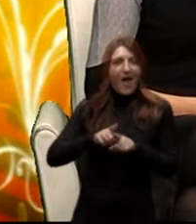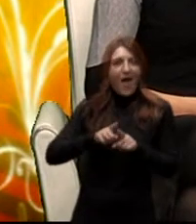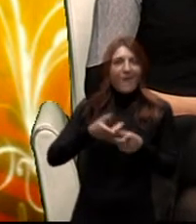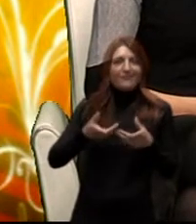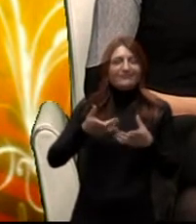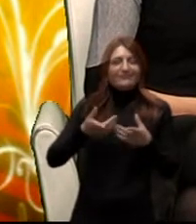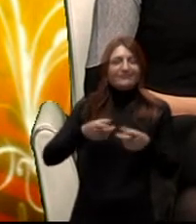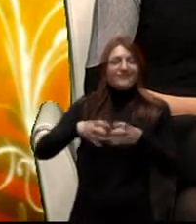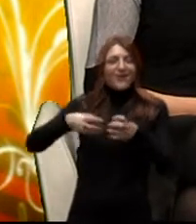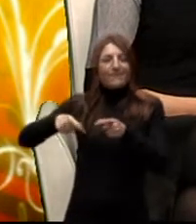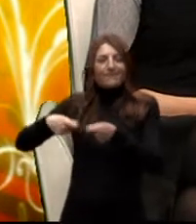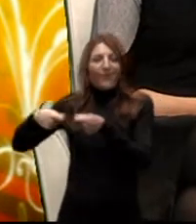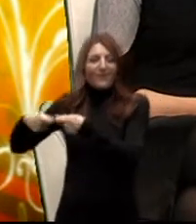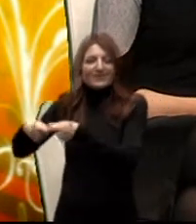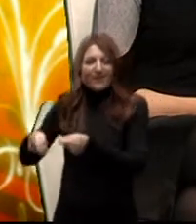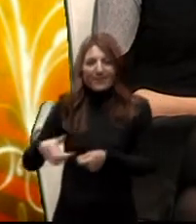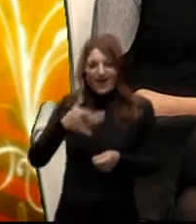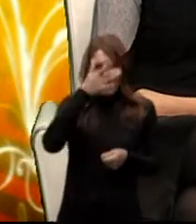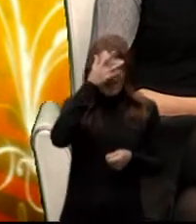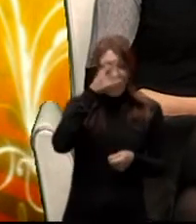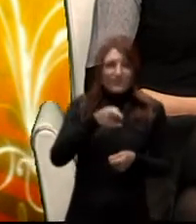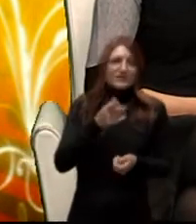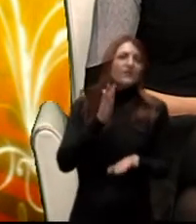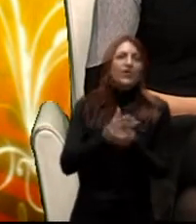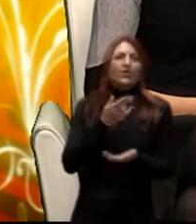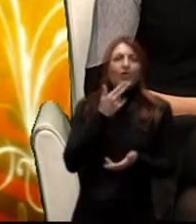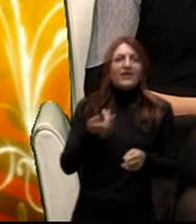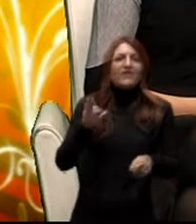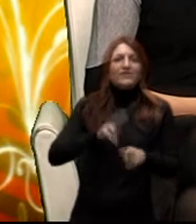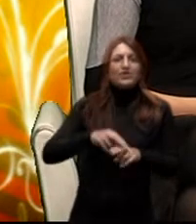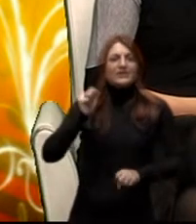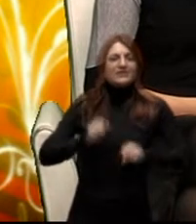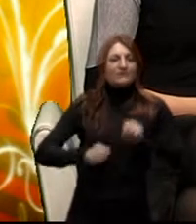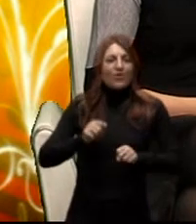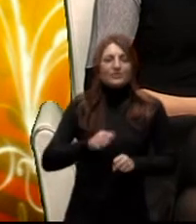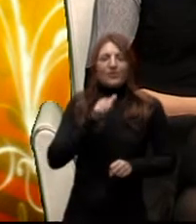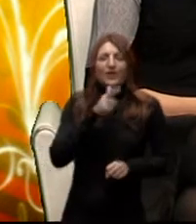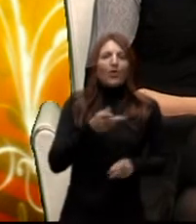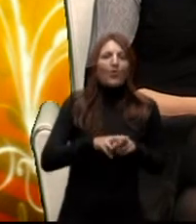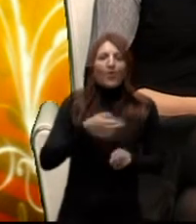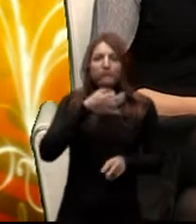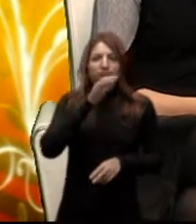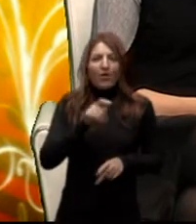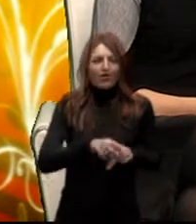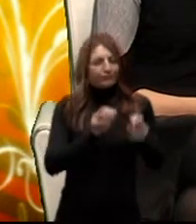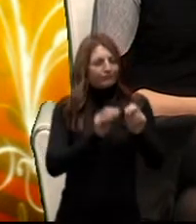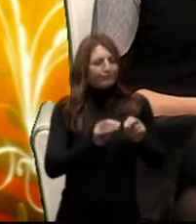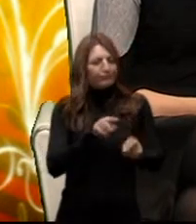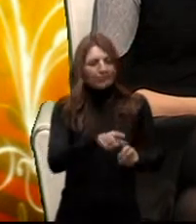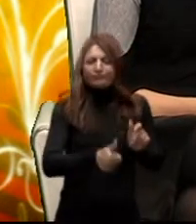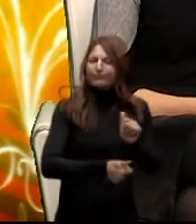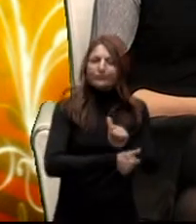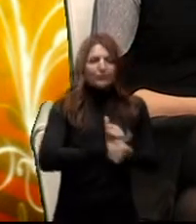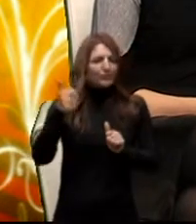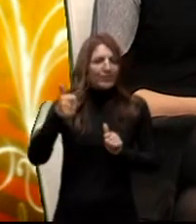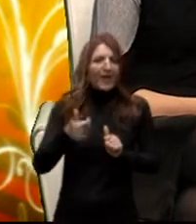otprilike. Dakle, glavobolje su karakteristične za one koji su sposobni i bolji. Često puta su odgajani kao perfekcionisti, ali